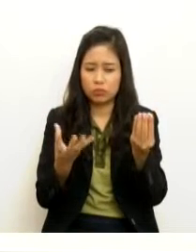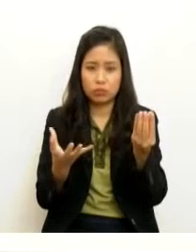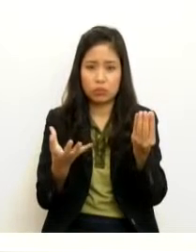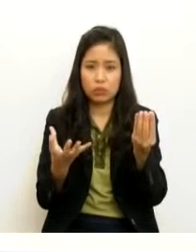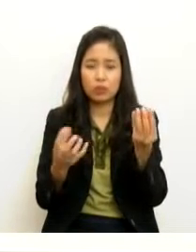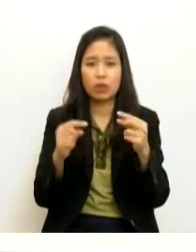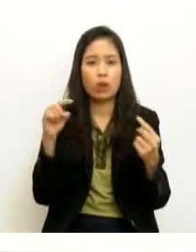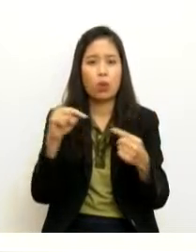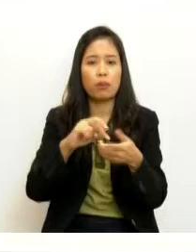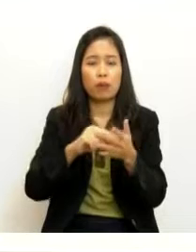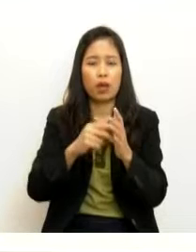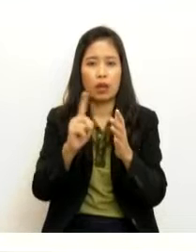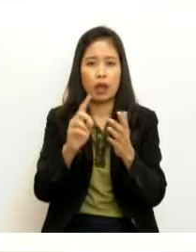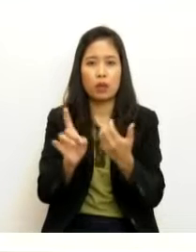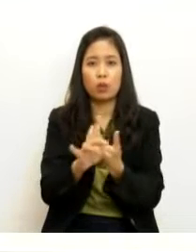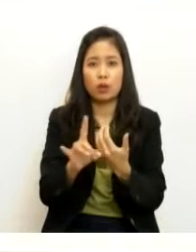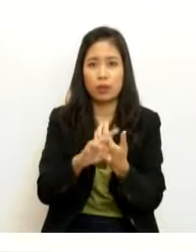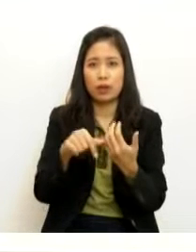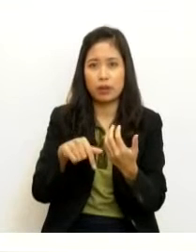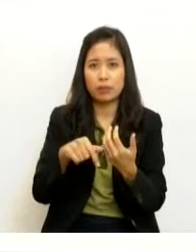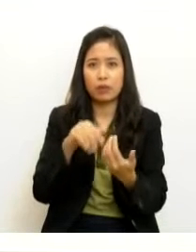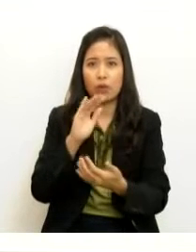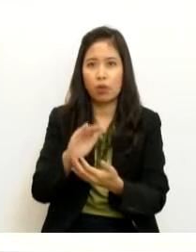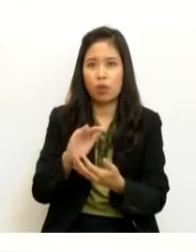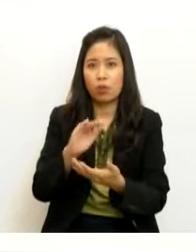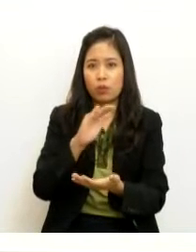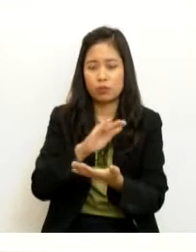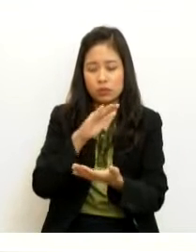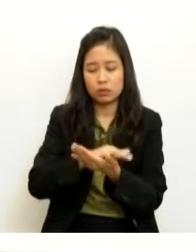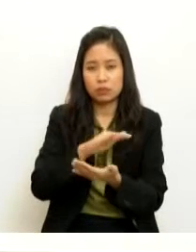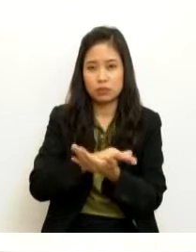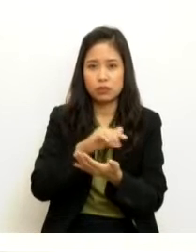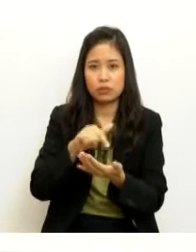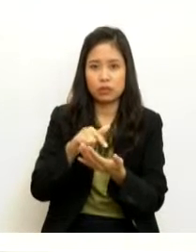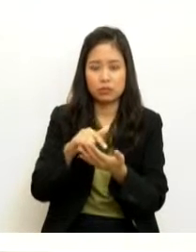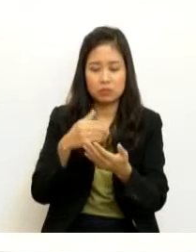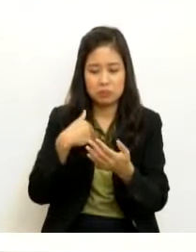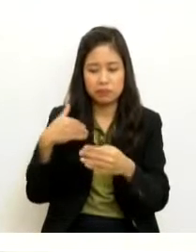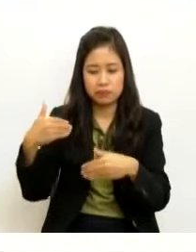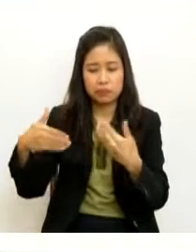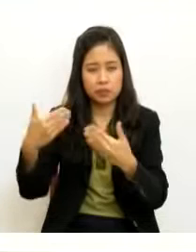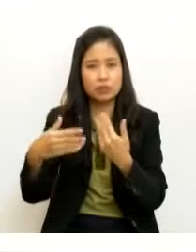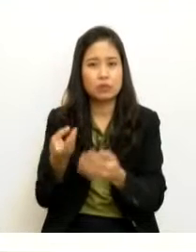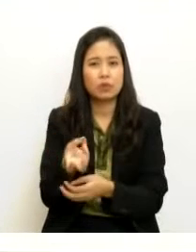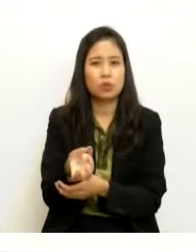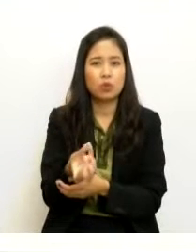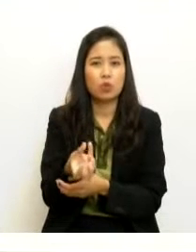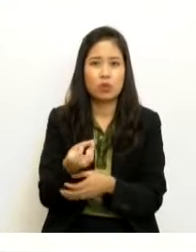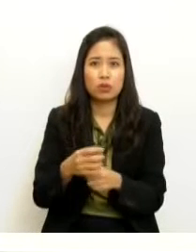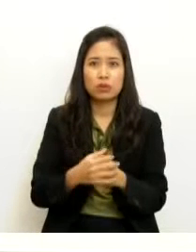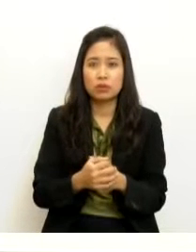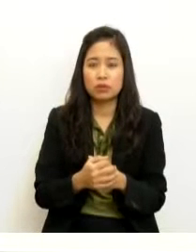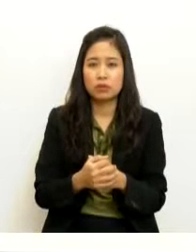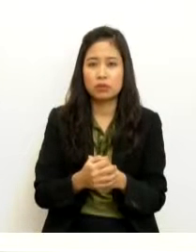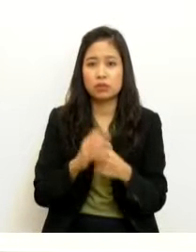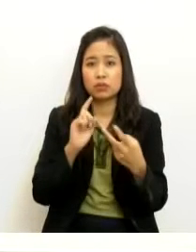งนี้เนี่ยผมคิดว่าซึ่งมันอยู่ในความเป็นไปได้เนี่ยค่อนข้างน้อยอันนี้อันที่1อันที่